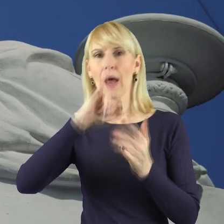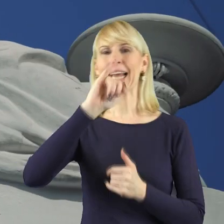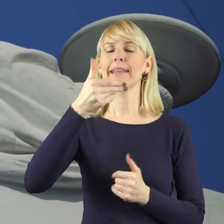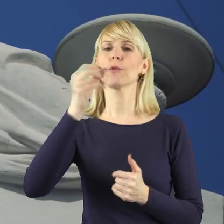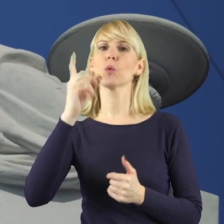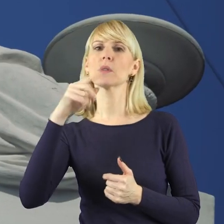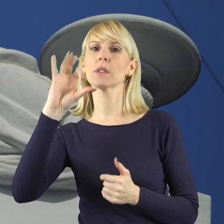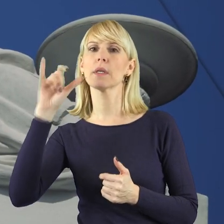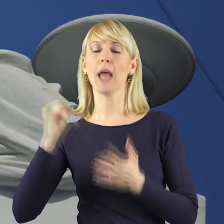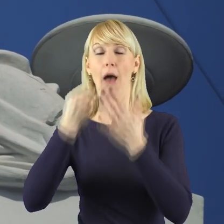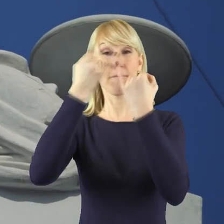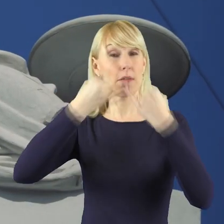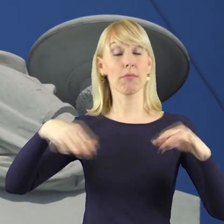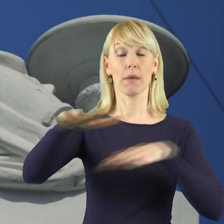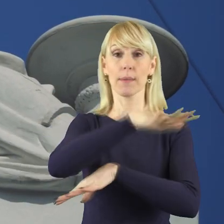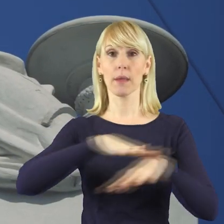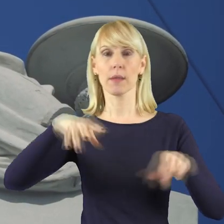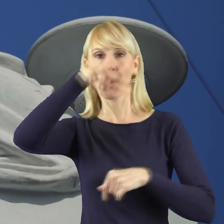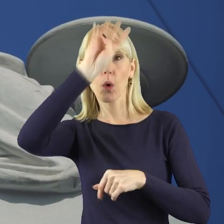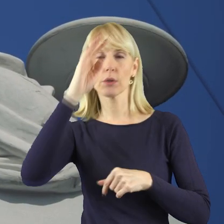odnaleźć możemy jeszcze w innych miejscach Łodzi.